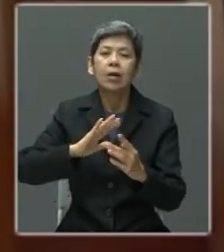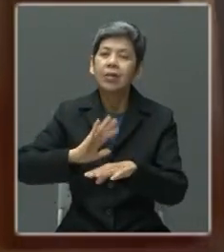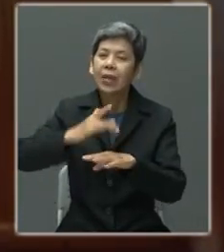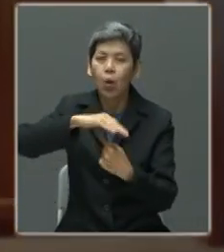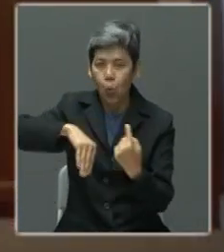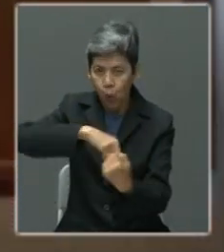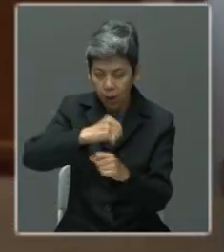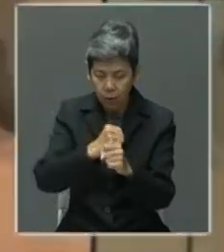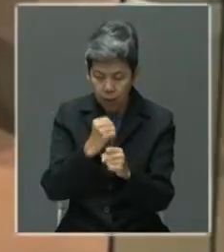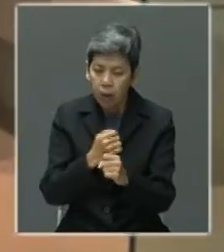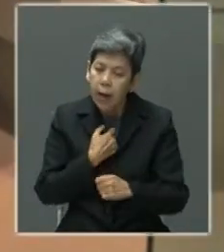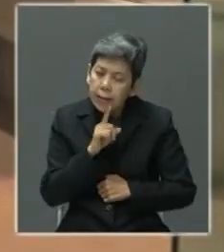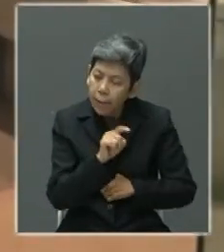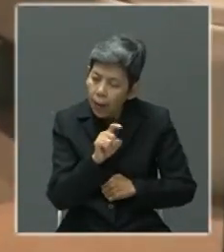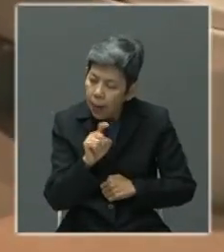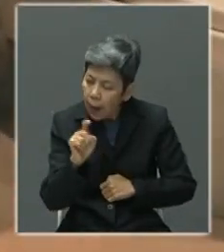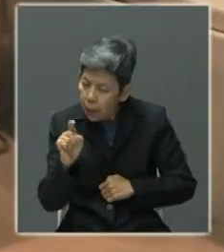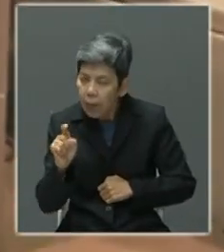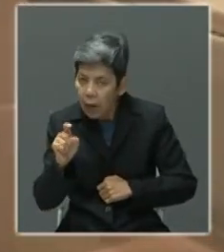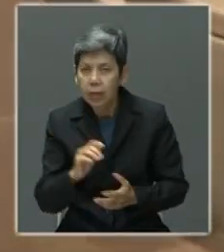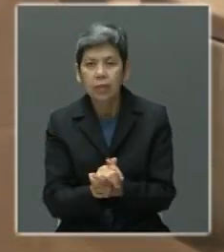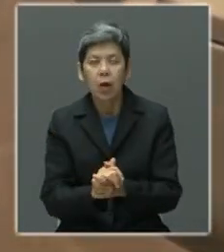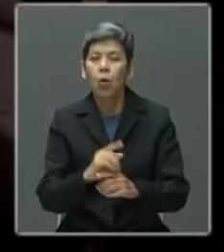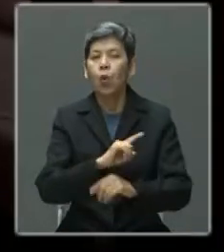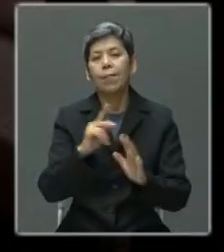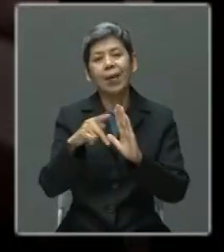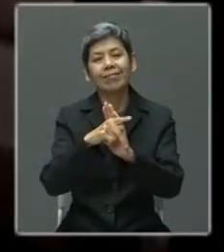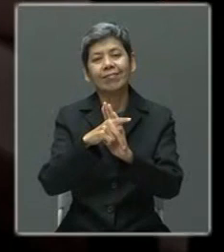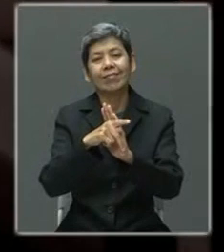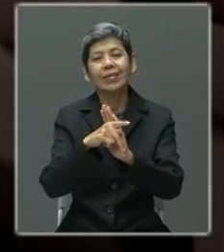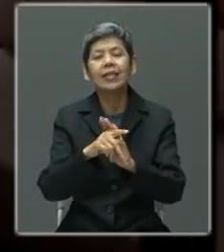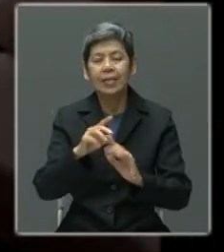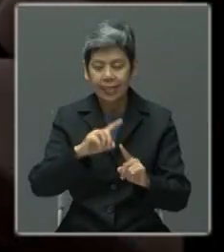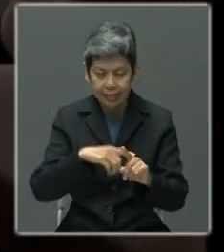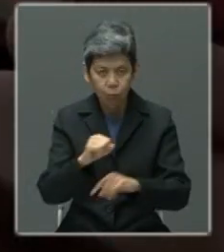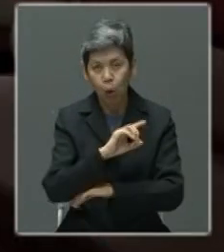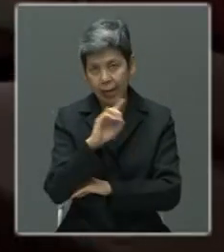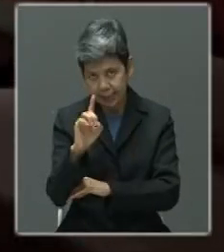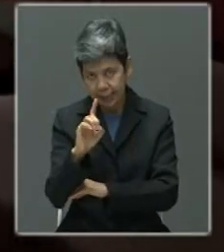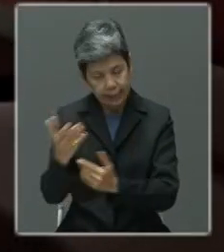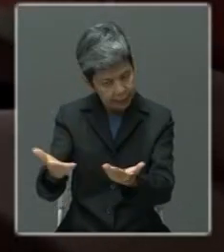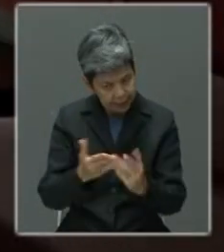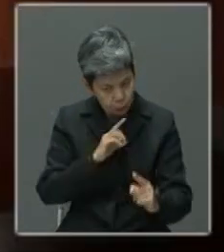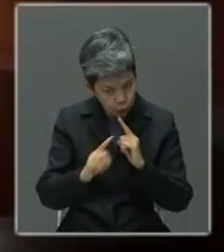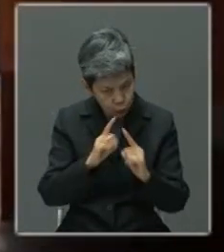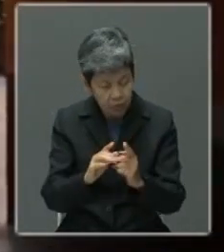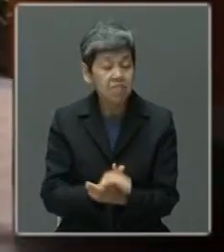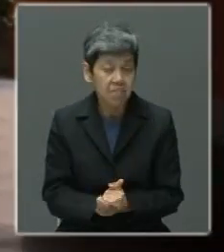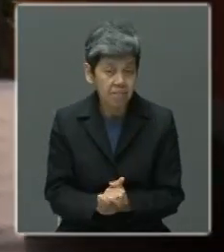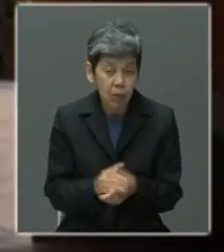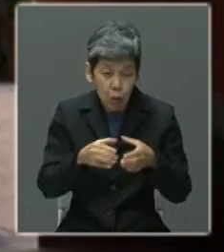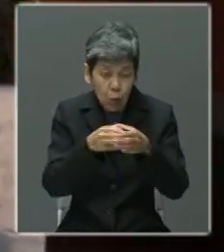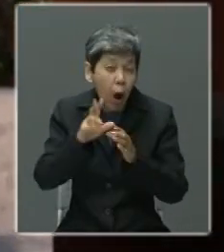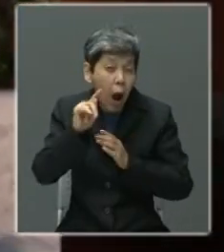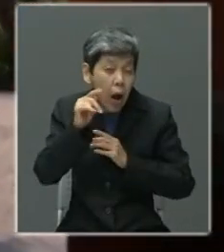แวดล้อมมาสืบหาข้อเท็จจริงในวันพฤหัสบดีที่1ตุลาคมนี้คุณผู้ชมครับทีมข่